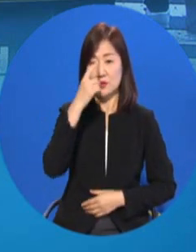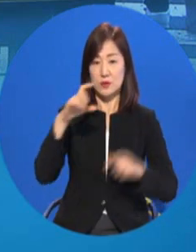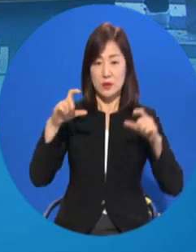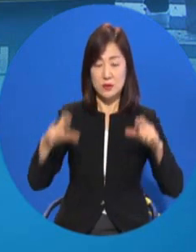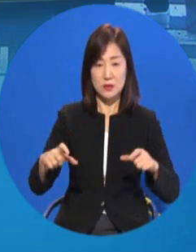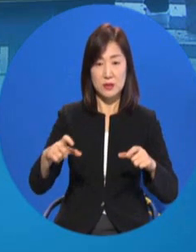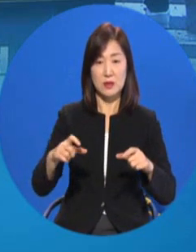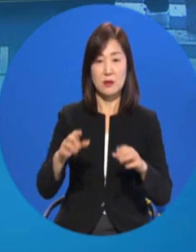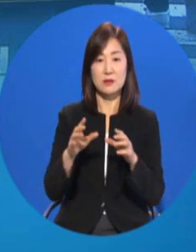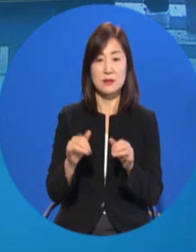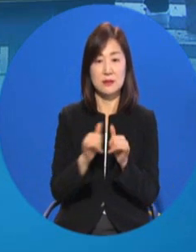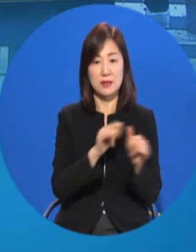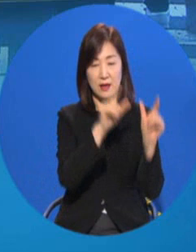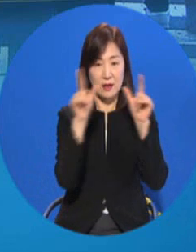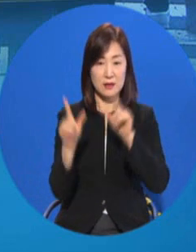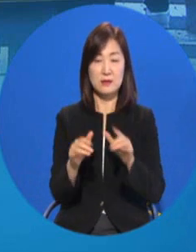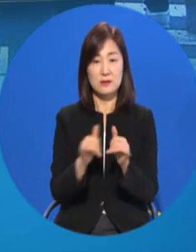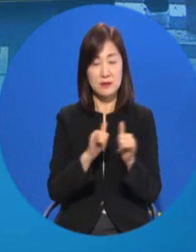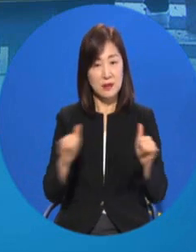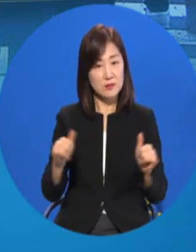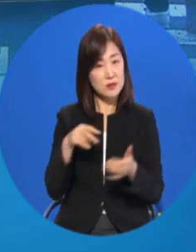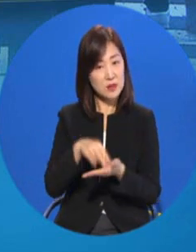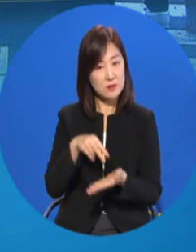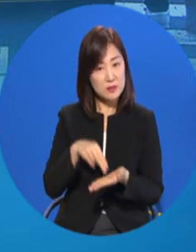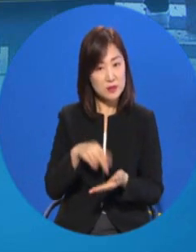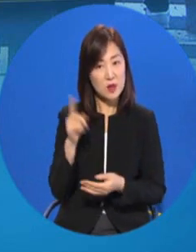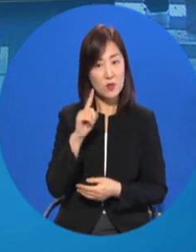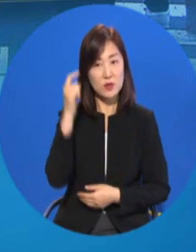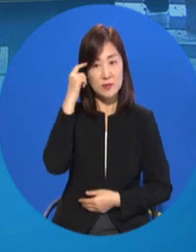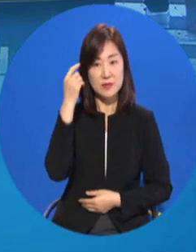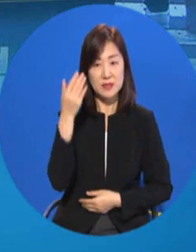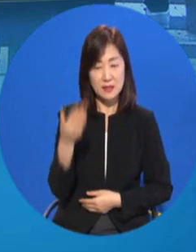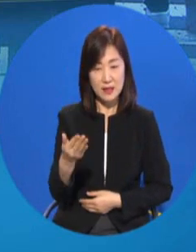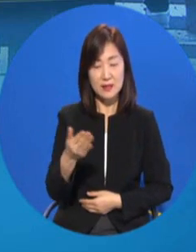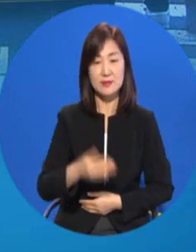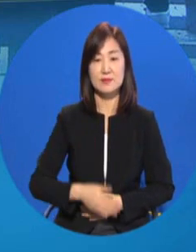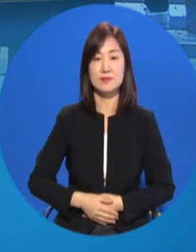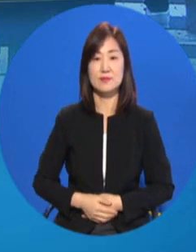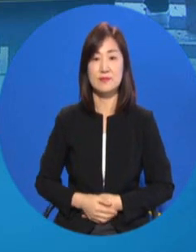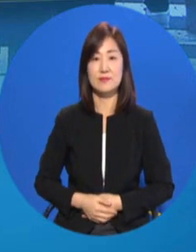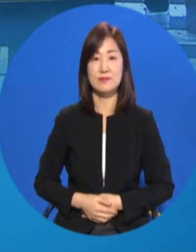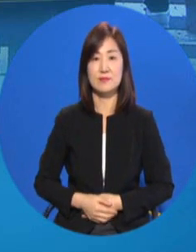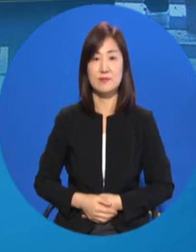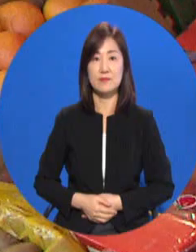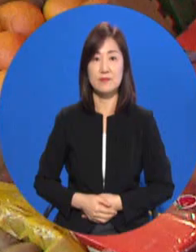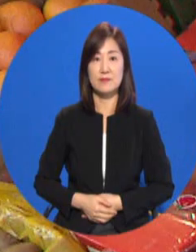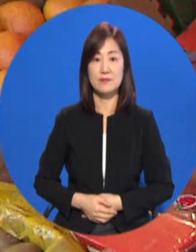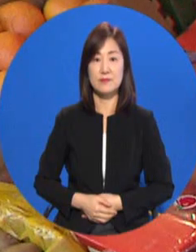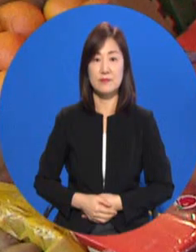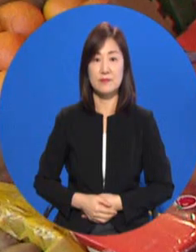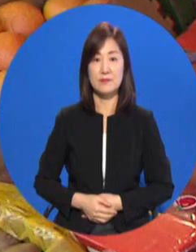선거구 지역민들은 후보자들에게 어떤 모습을 기대하고 있을까요 조희 원 기자가 취재했습니다